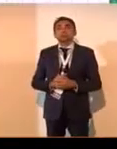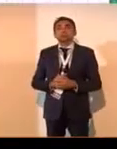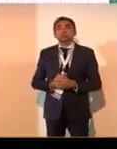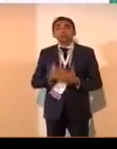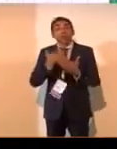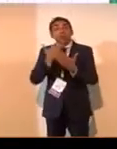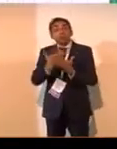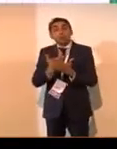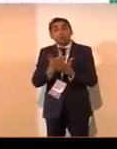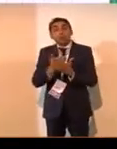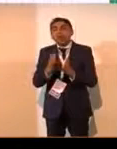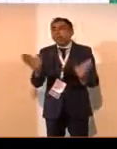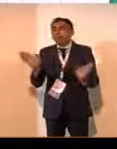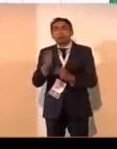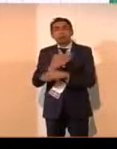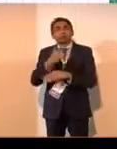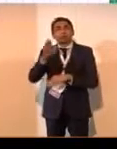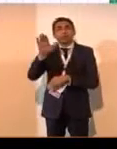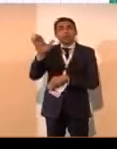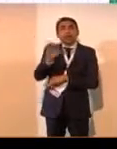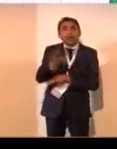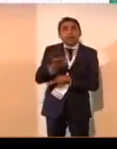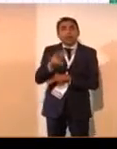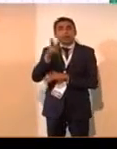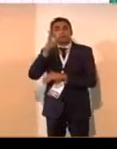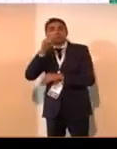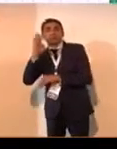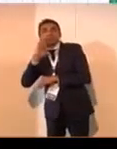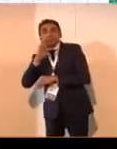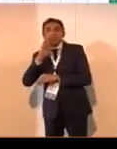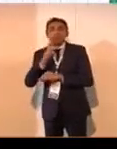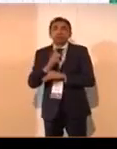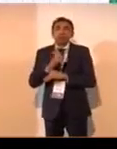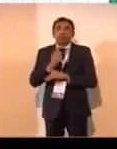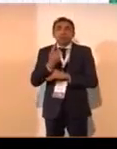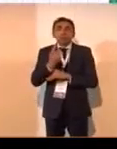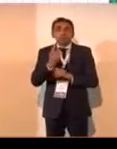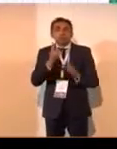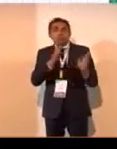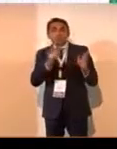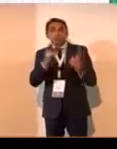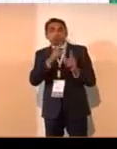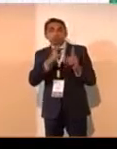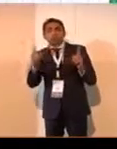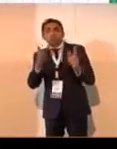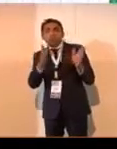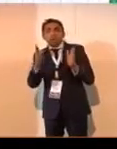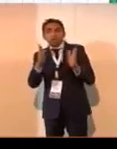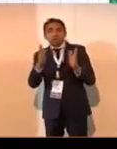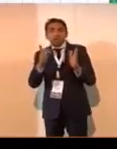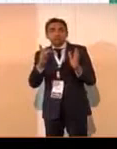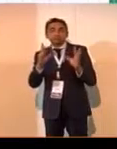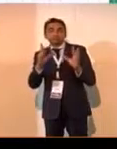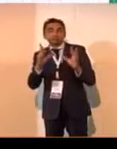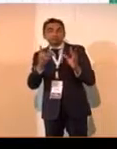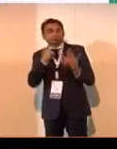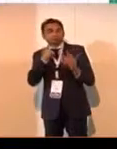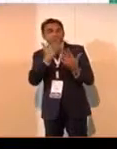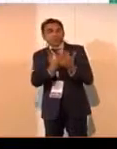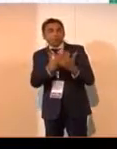proporre a tutti i nostri ragazzi e ragazze per un po' di tempo, compatibile con le proprie